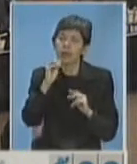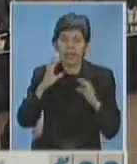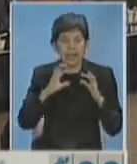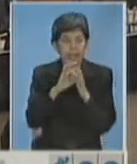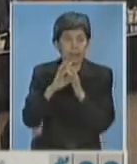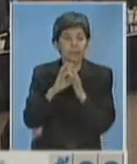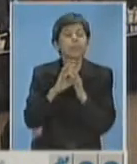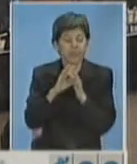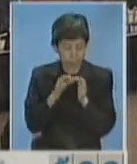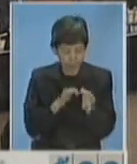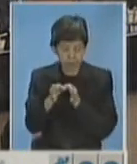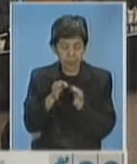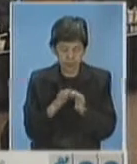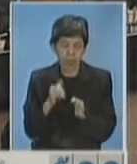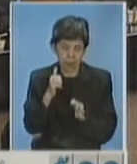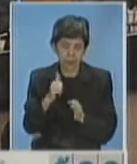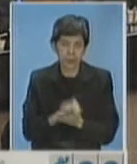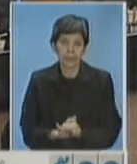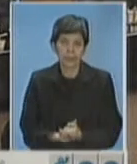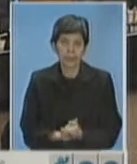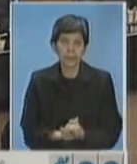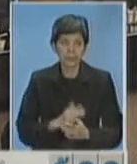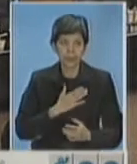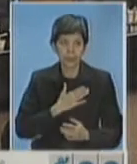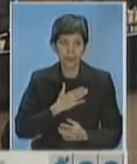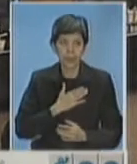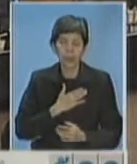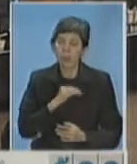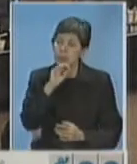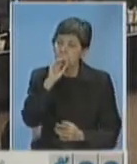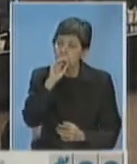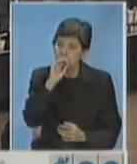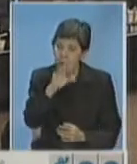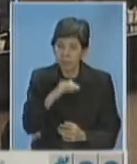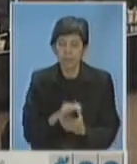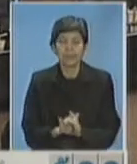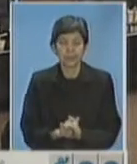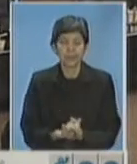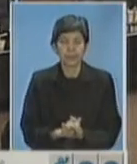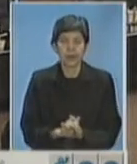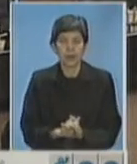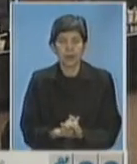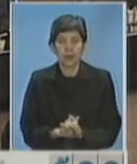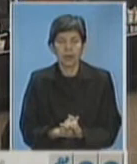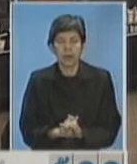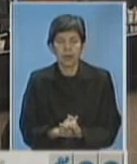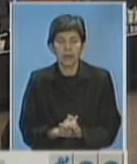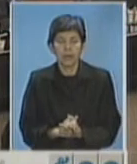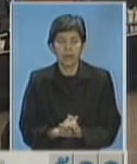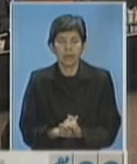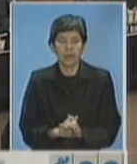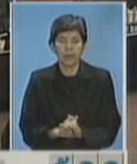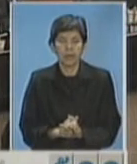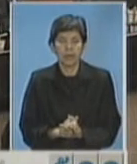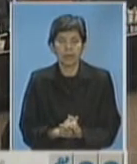รรมการอาจจะได้ตอบข้อเท็จจริงนะครับขออนุญาตนะครับนำเรียนเบื้องต้นนะฮะท่านประธานครับก็คือเกี่ยวกับเรื่องนะครับมี